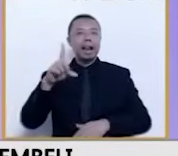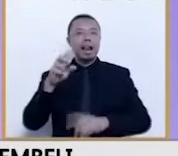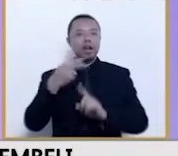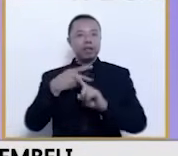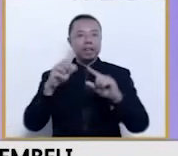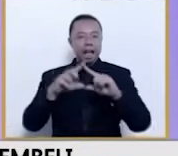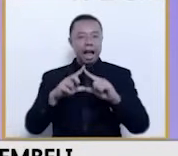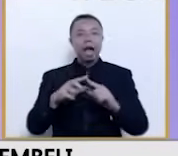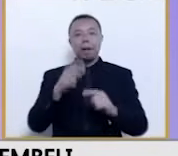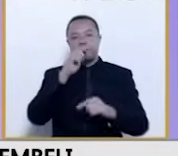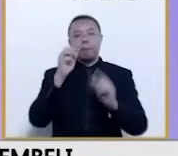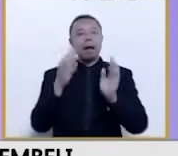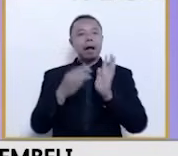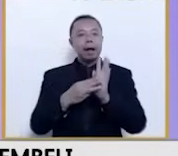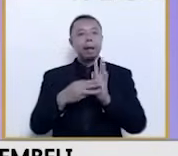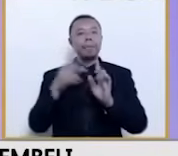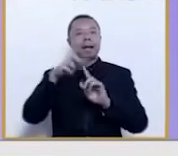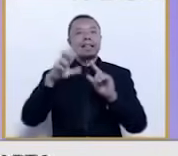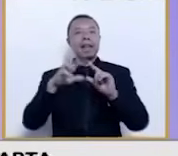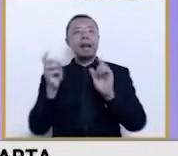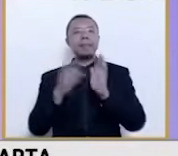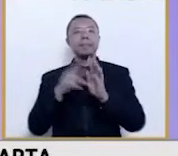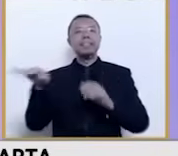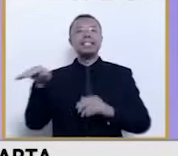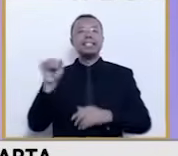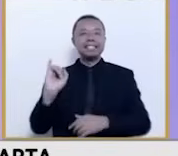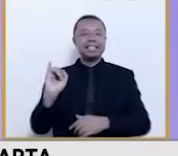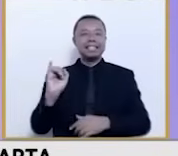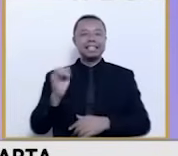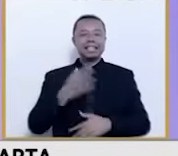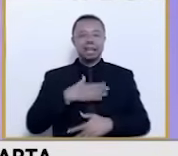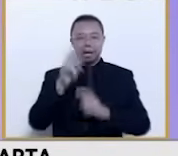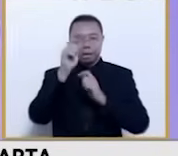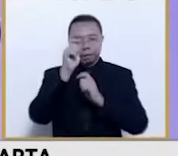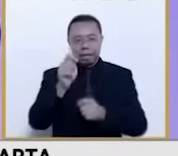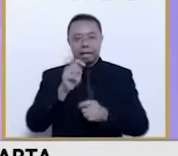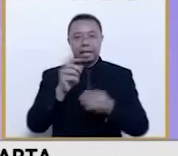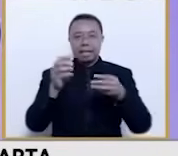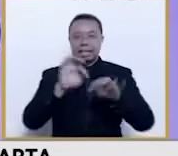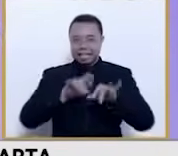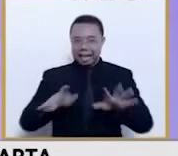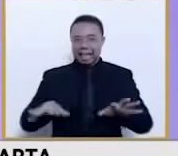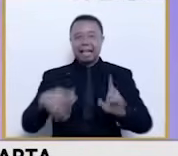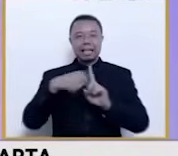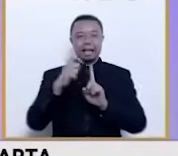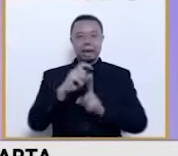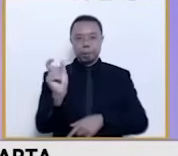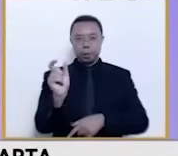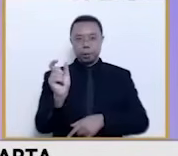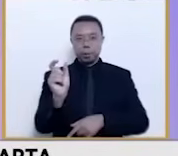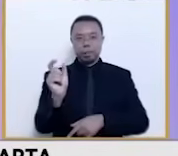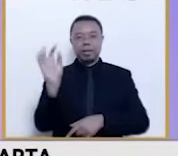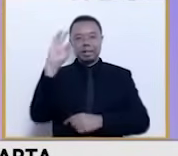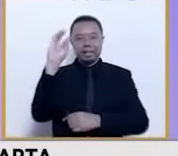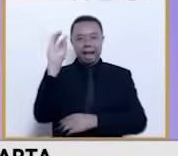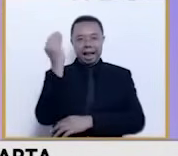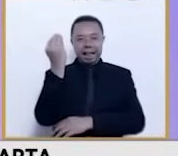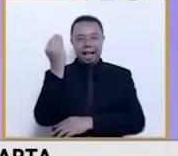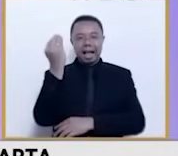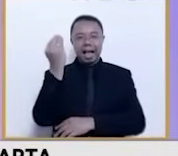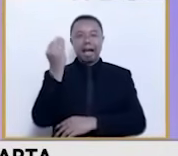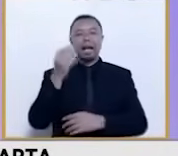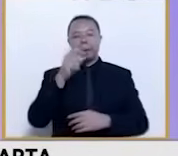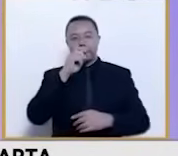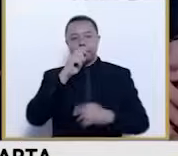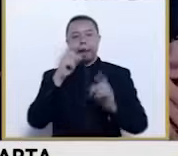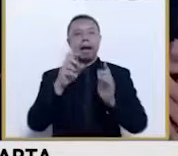Gustina, Bapak Muhammad Tarmizi. Yang kami hormati Sekretaris Komisi Pemilihan Umum Provinsi DKI